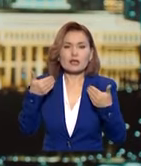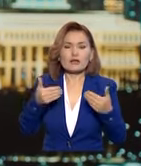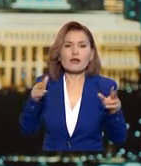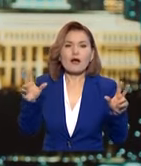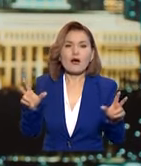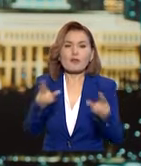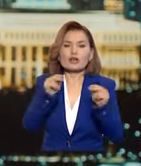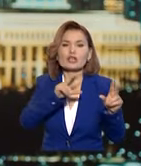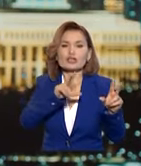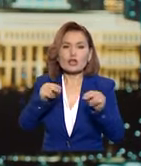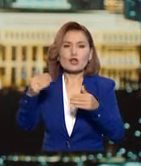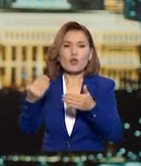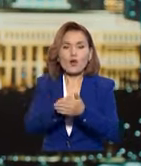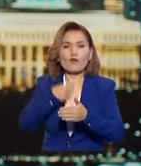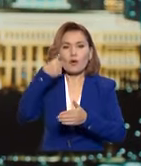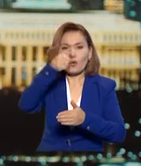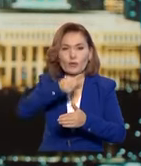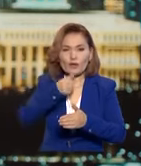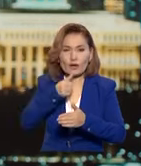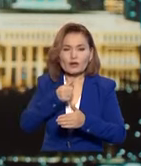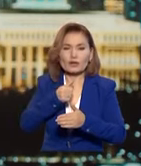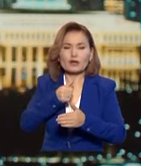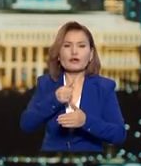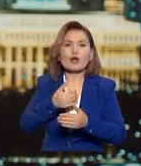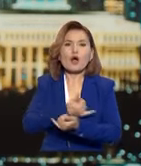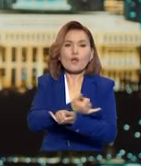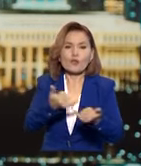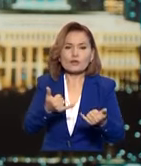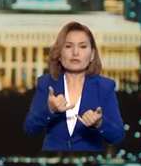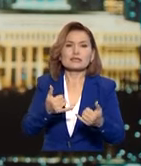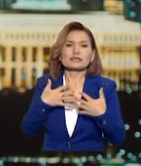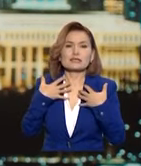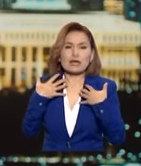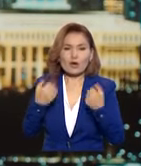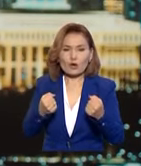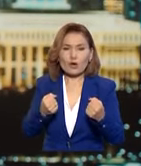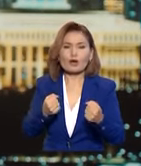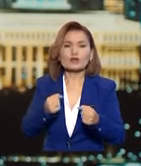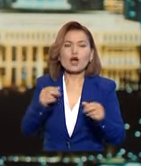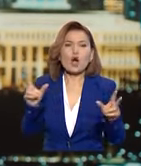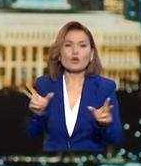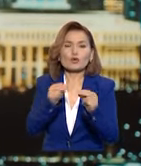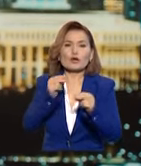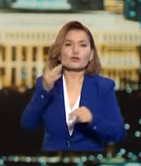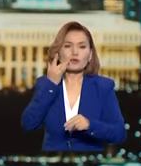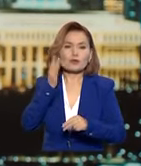благополучного, счастливого Нового года. Пусть здоровье, успех и удача станут вашими